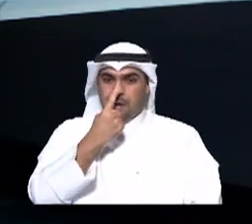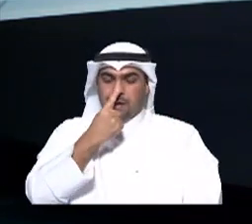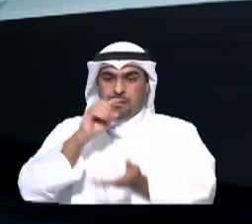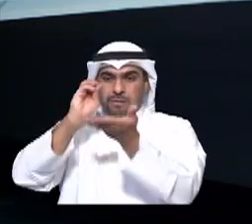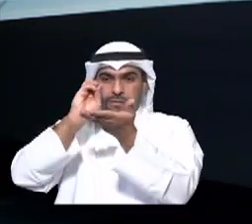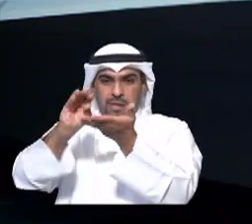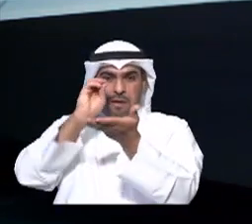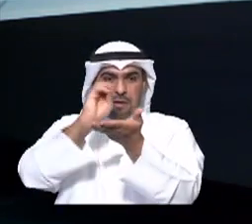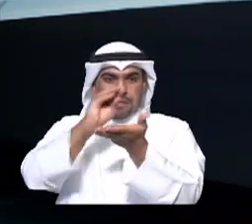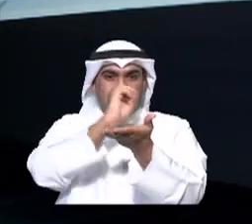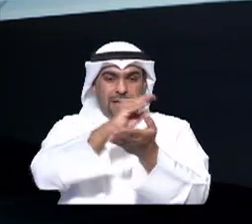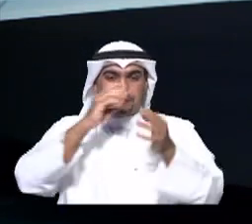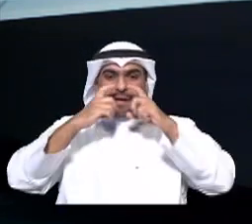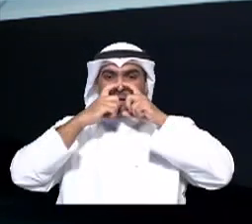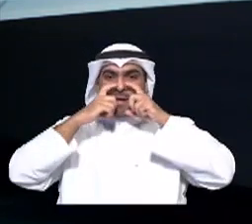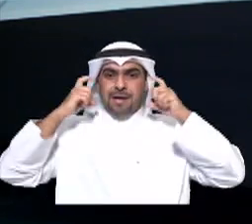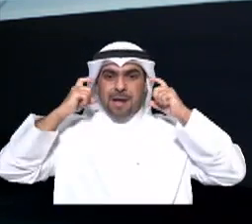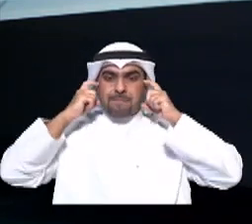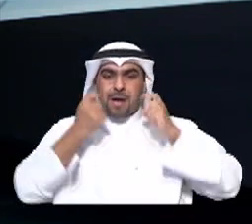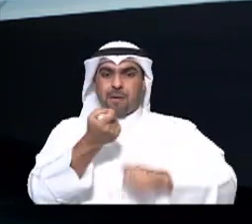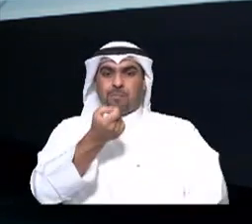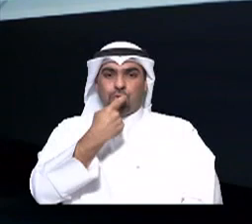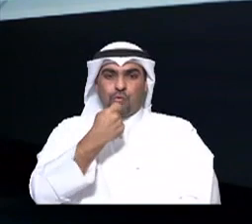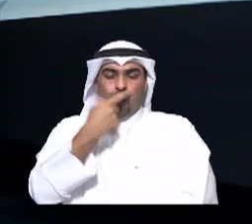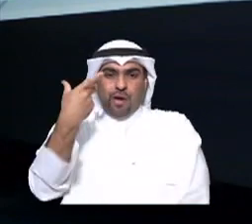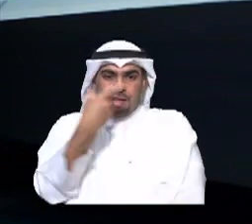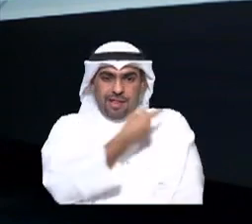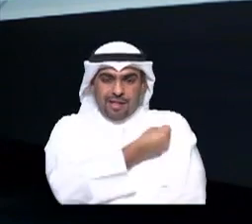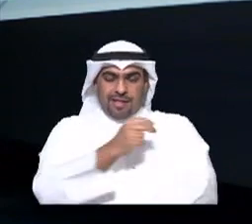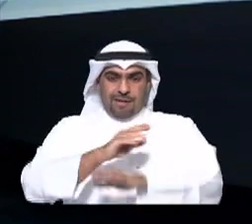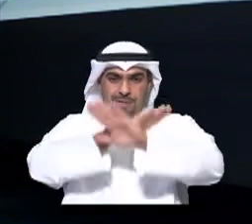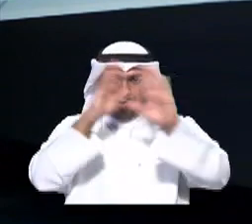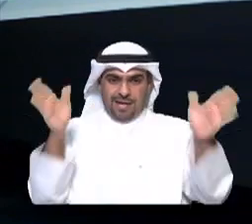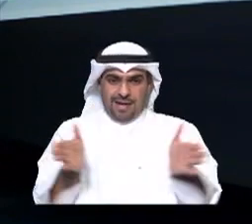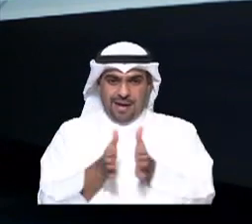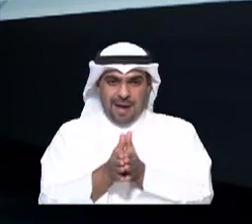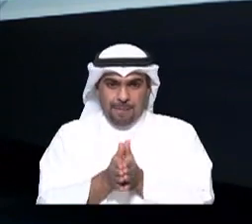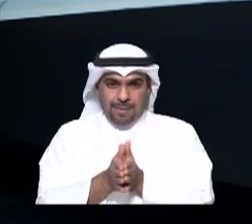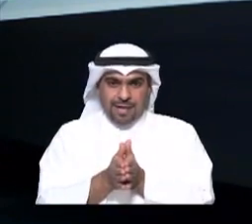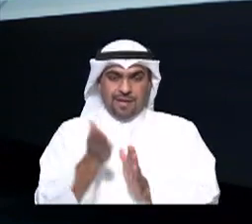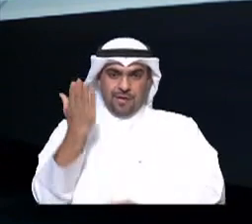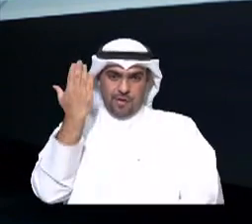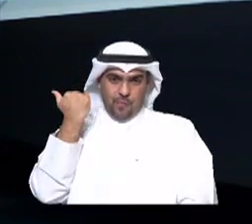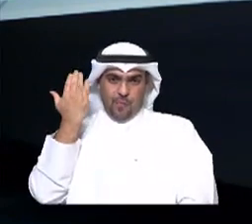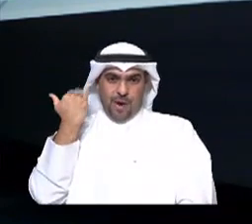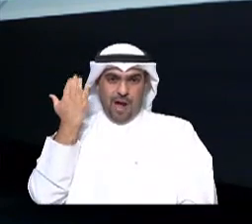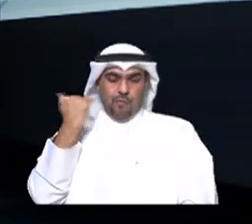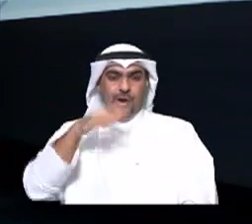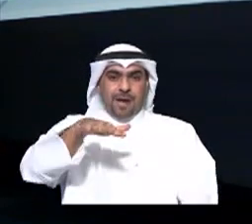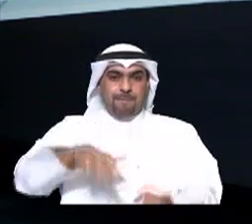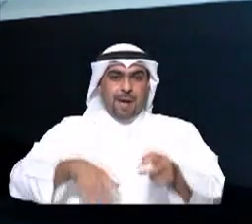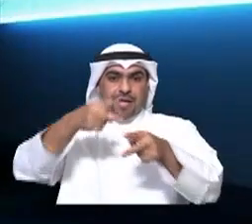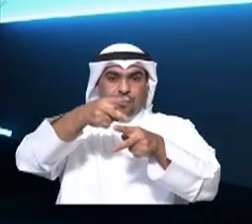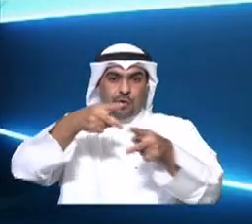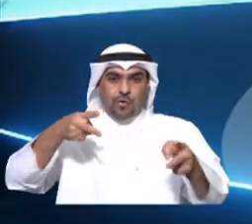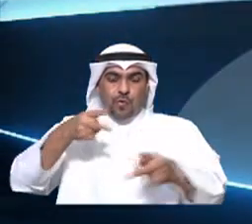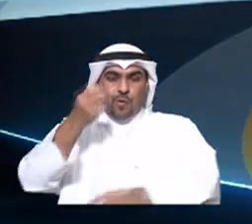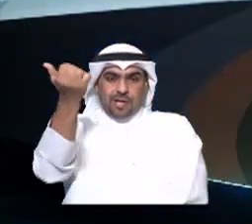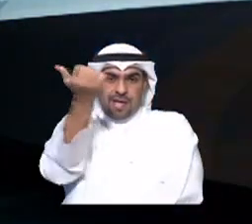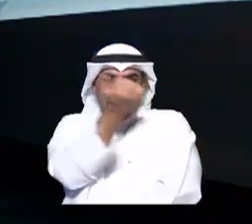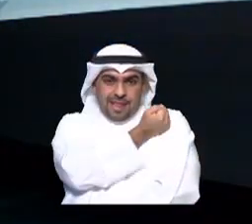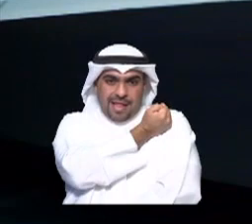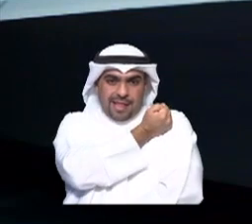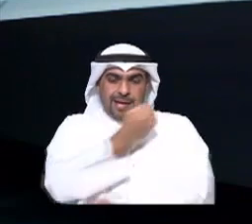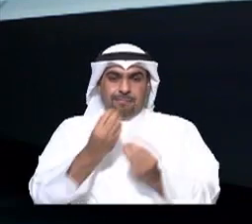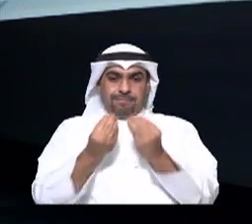المساعدات الطبية، كما ساهمت بدعم التحالف العالمي للقاحات وتحصين كوفاكس بمبلغ 40 مليون